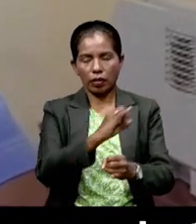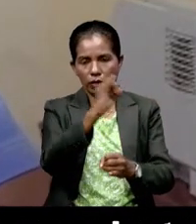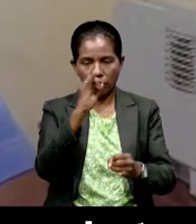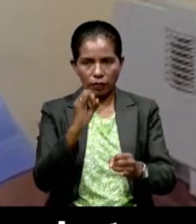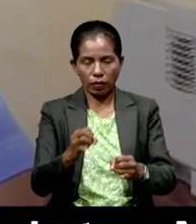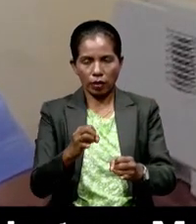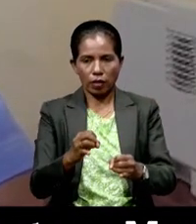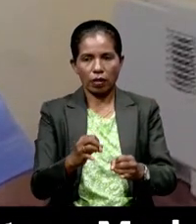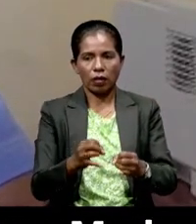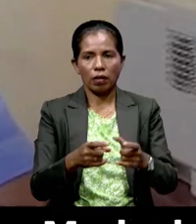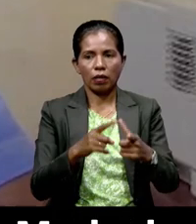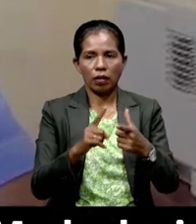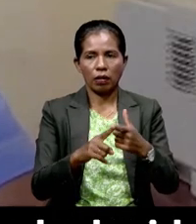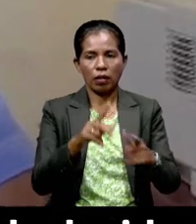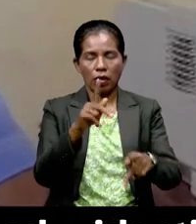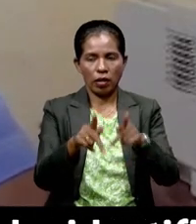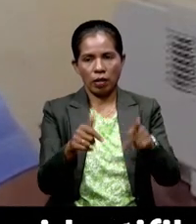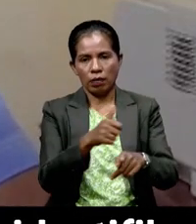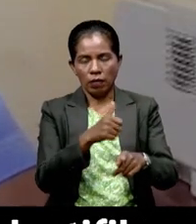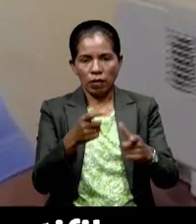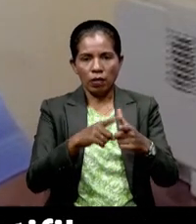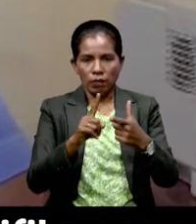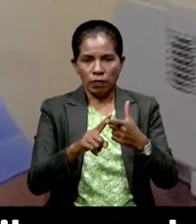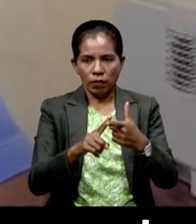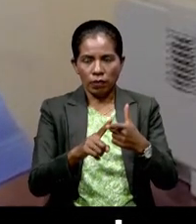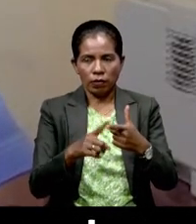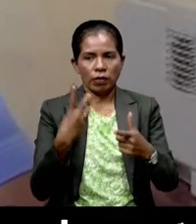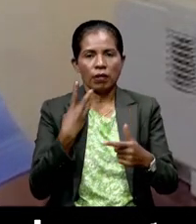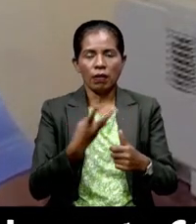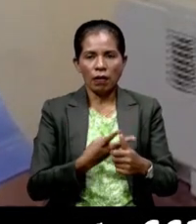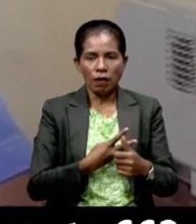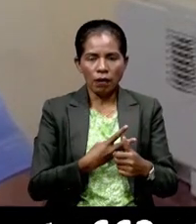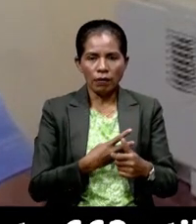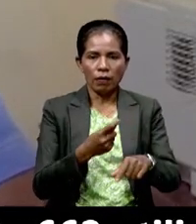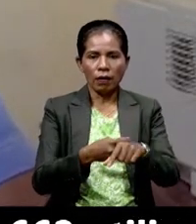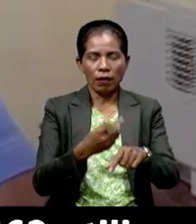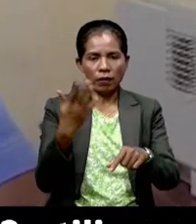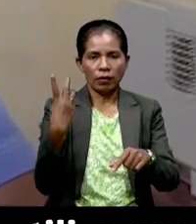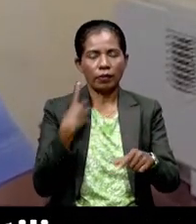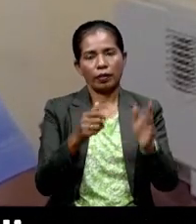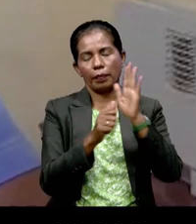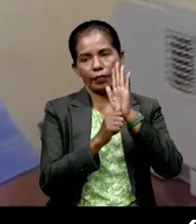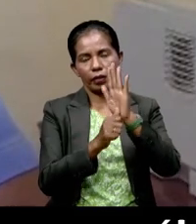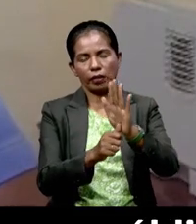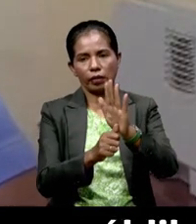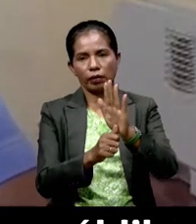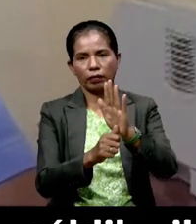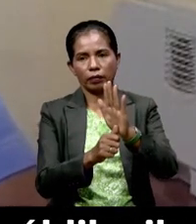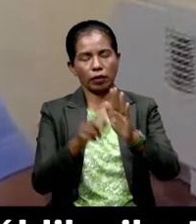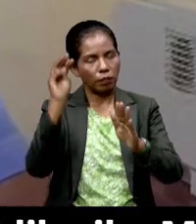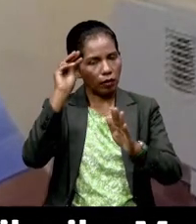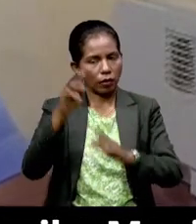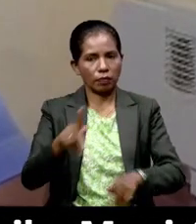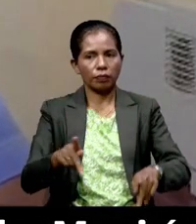kera suspeitu bal, pois ya ita tempo de ba it lor apresenta ba kera minister